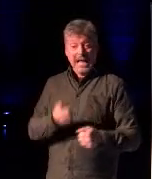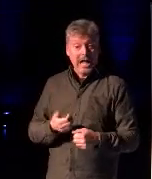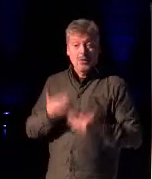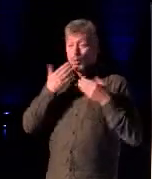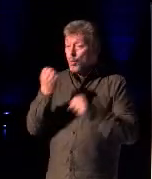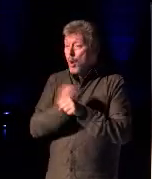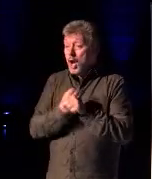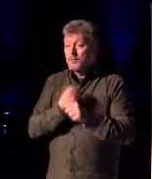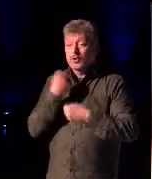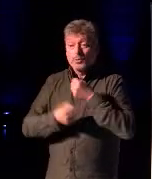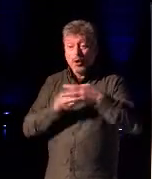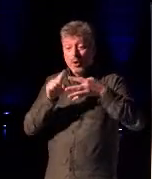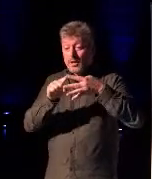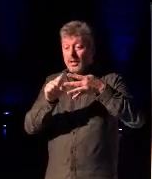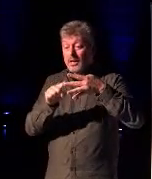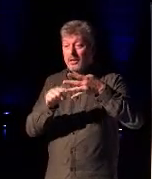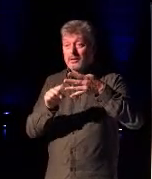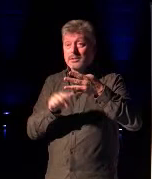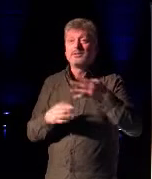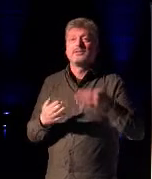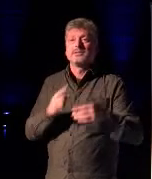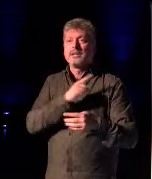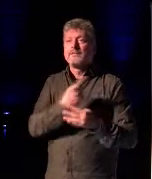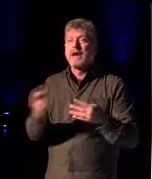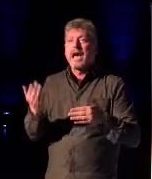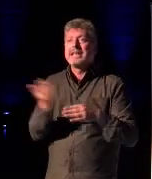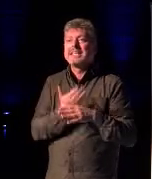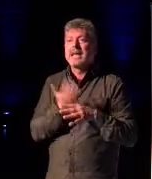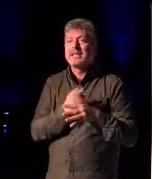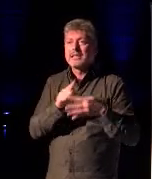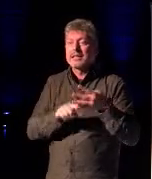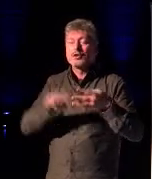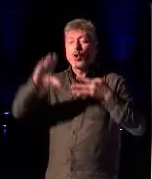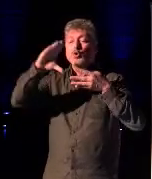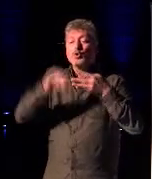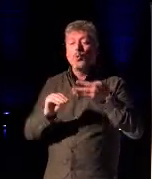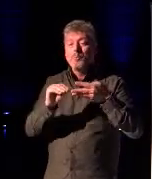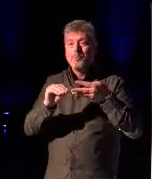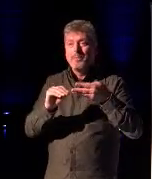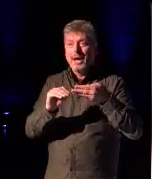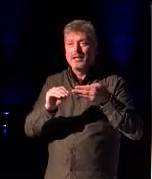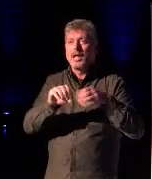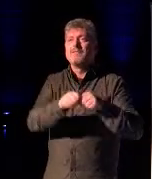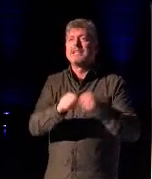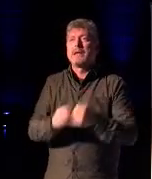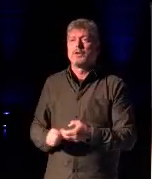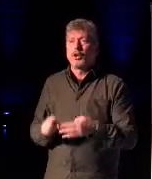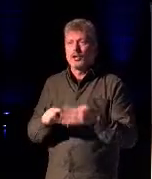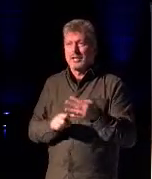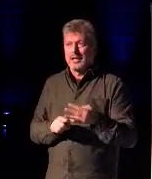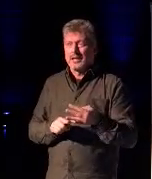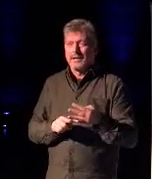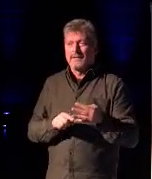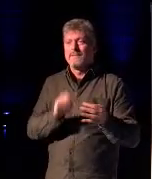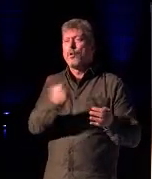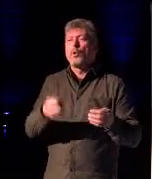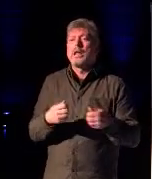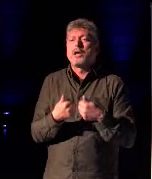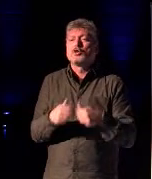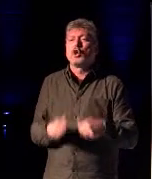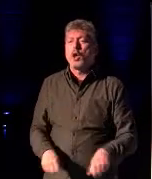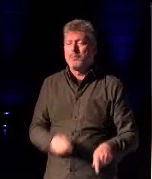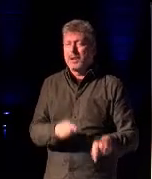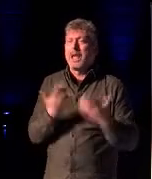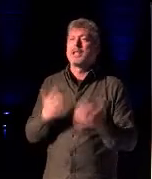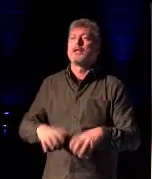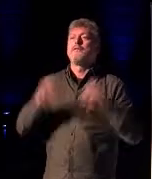som gjøres i hver tjeneste, så summen av nedbryting for de aller skrøpeligste enda mer